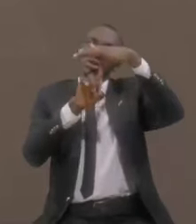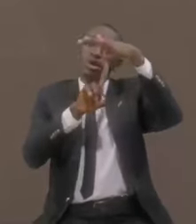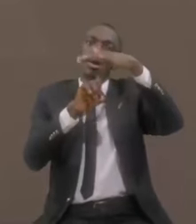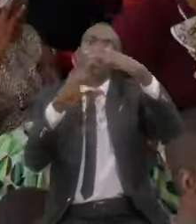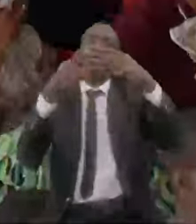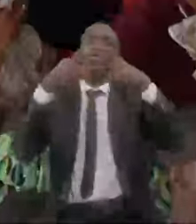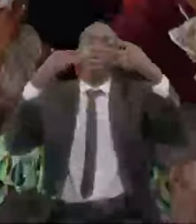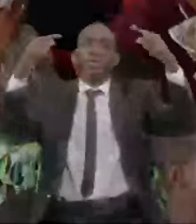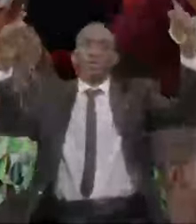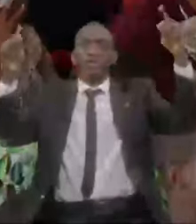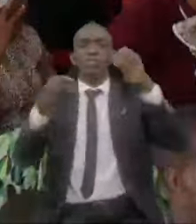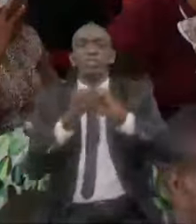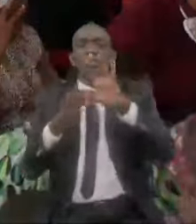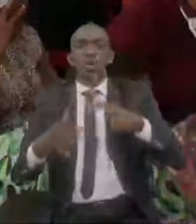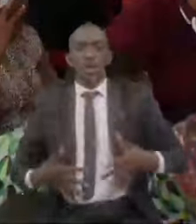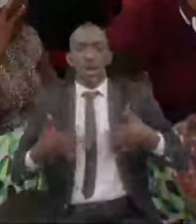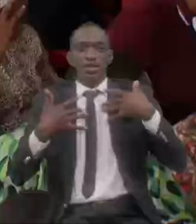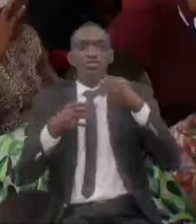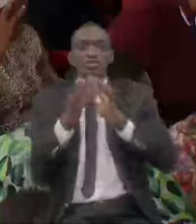nom de Jésus.